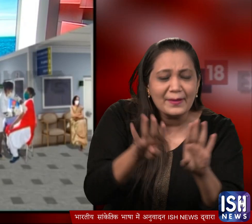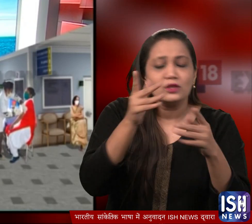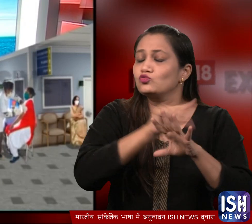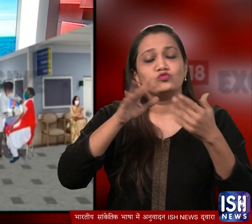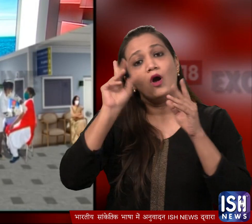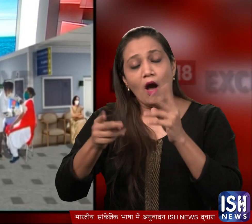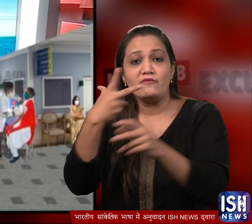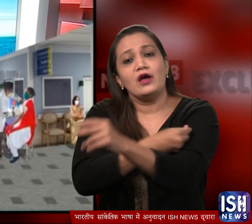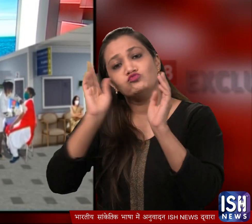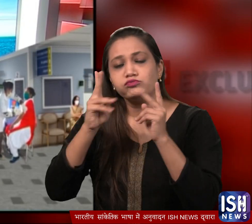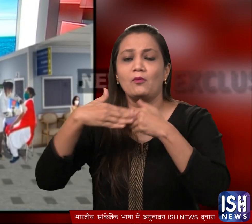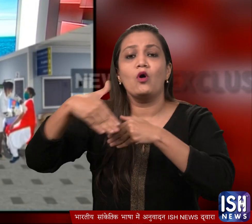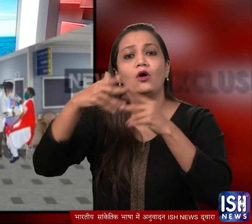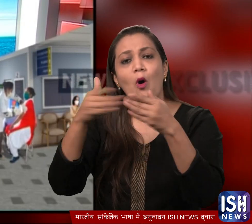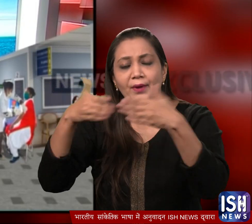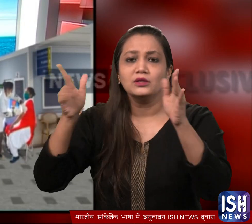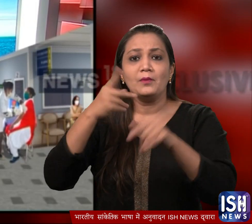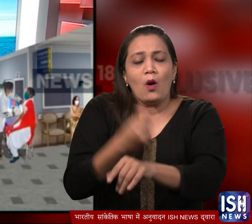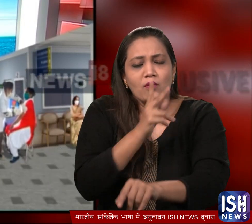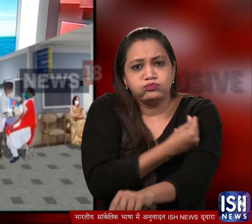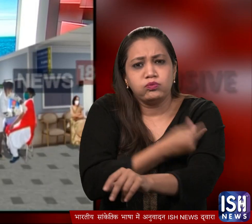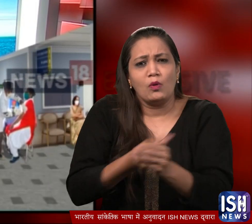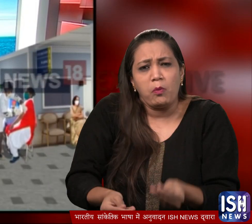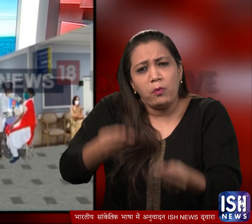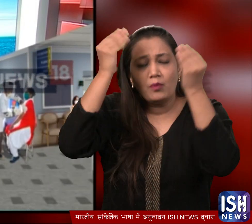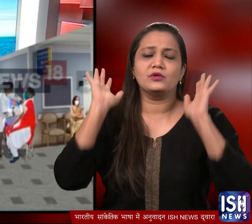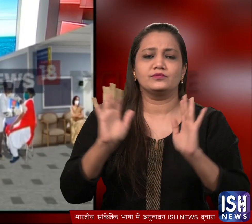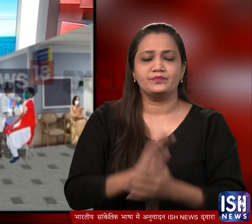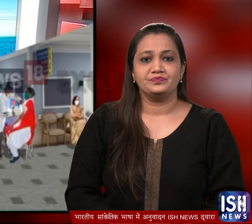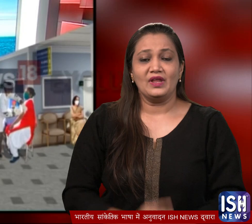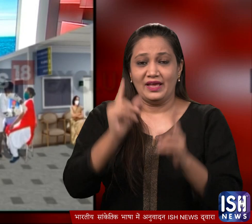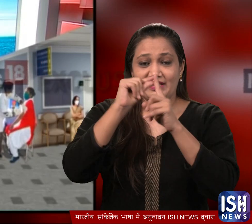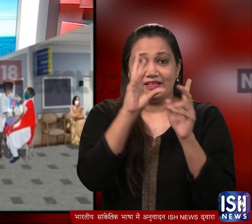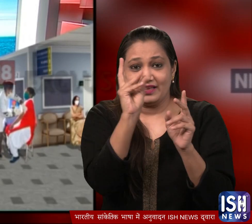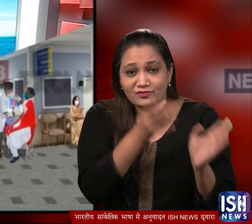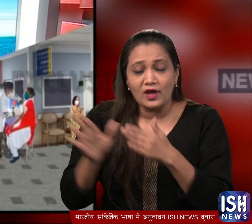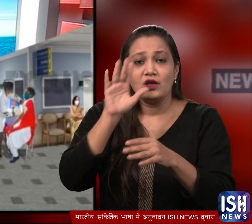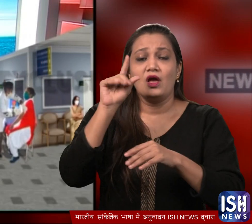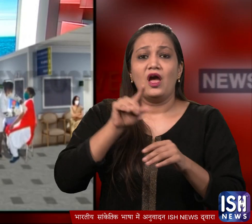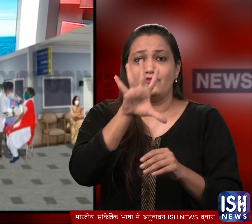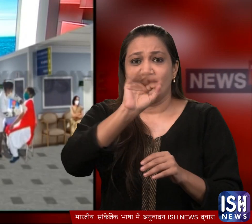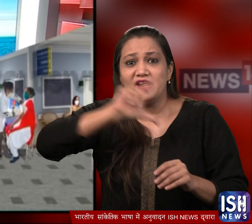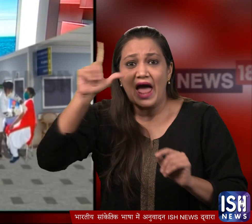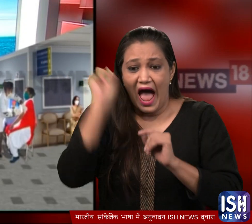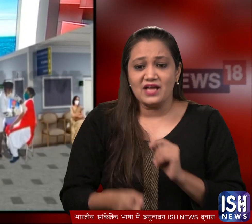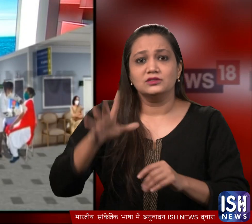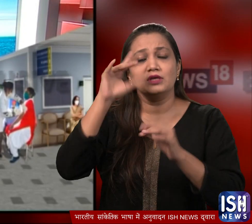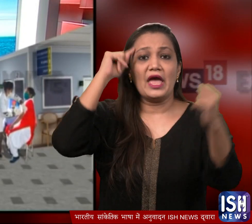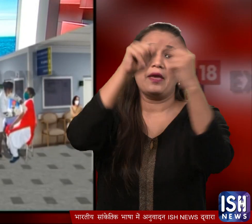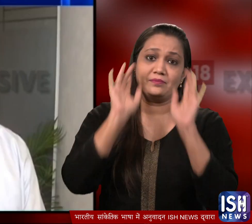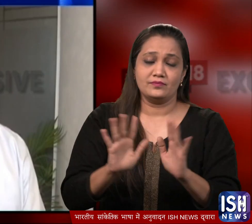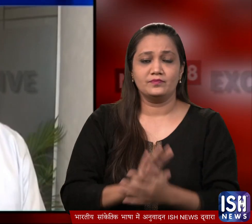को जारी रखा जाएगा ताकि ज्यादा लोगों को टीका लगाया जा सके। केंद्र सरकार ने तीसरे चरण में रोजाना 50 लाख टीके लगाने का लक्ष्य रखा